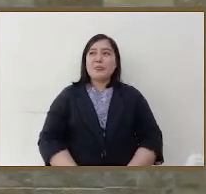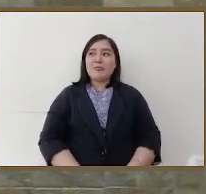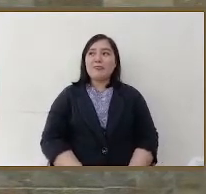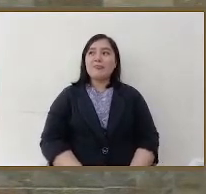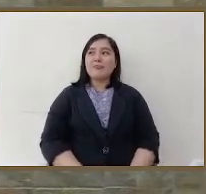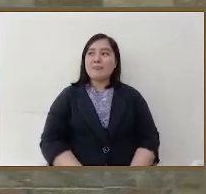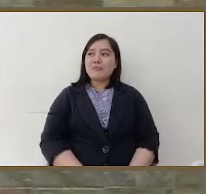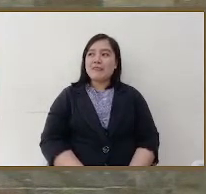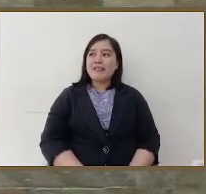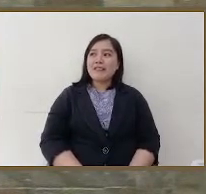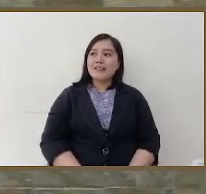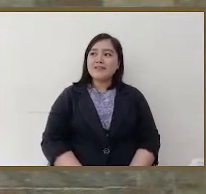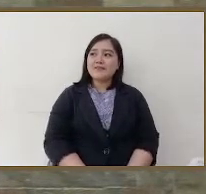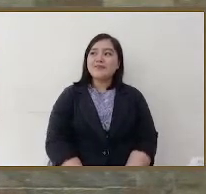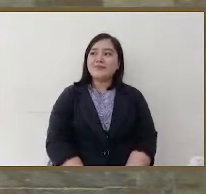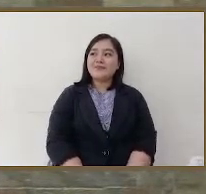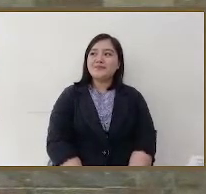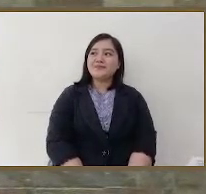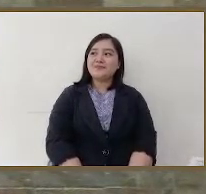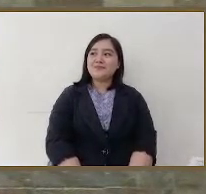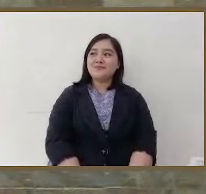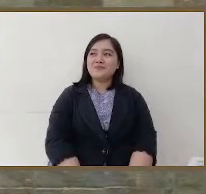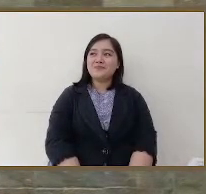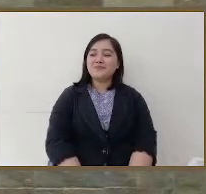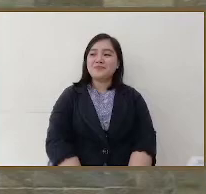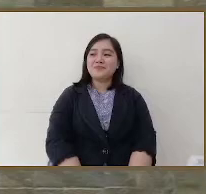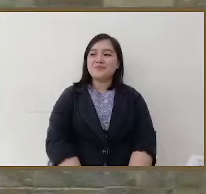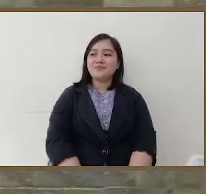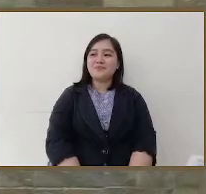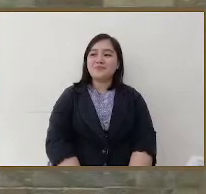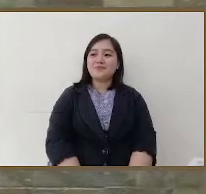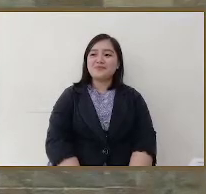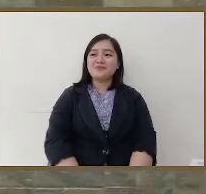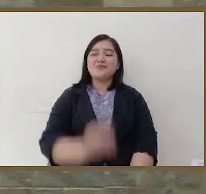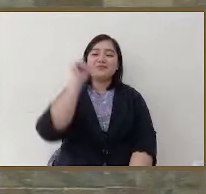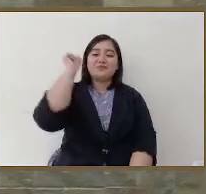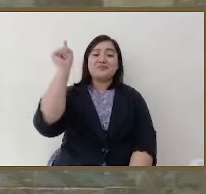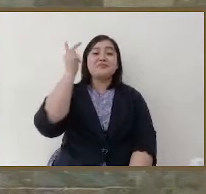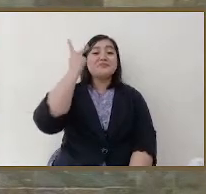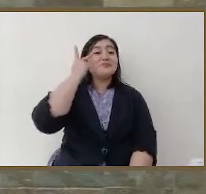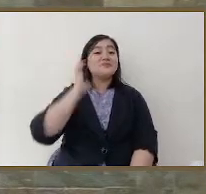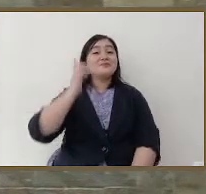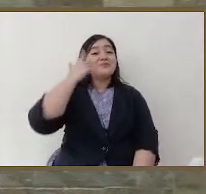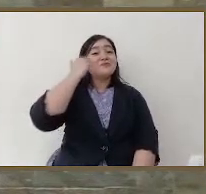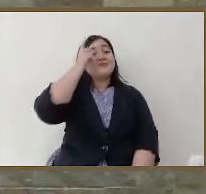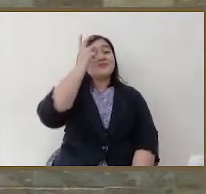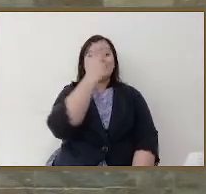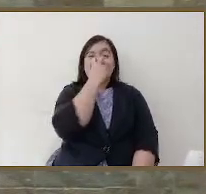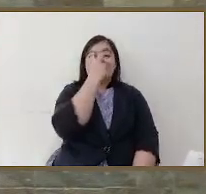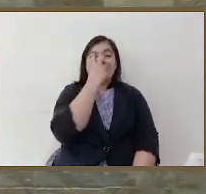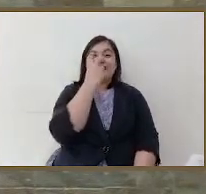Yeah. Alam mo, pag nagdikit ito sa si Willie, mga kapatid, parang nakikita ko na kung anong mangyayari sa mundo eh.